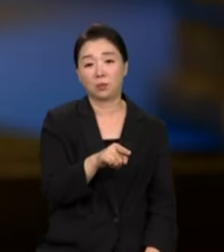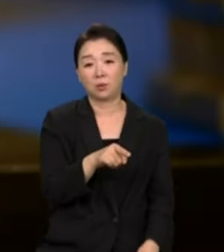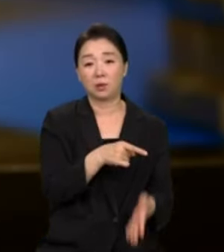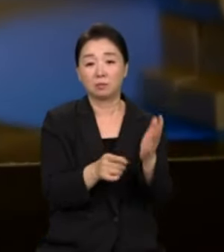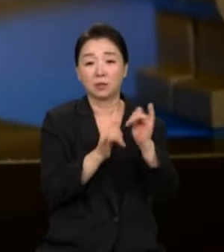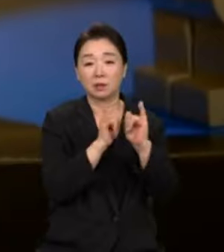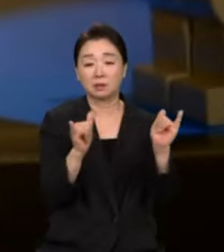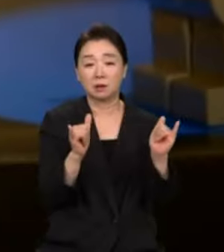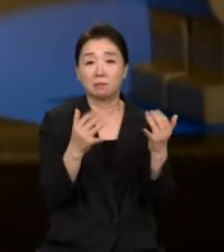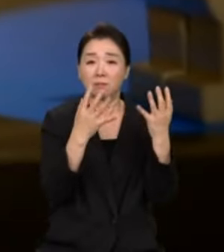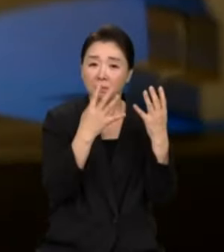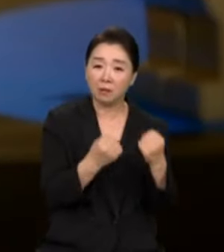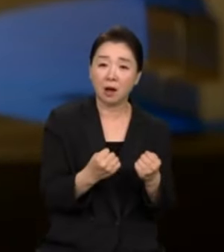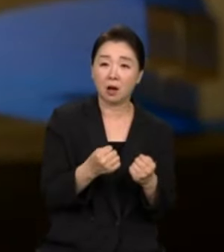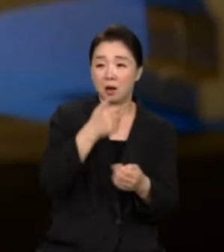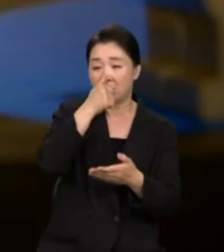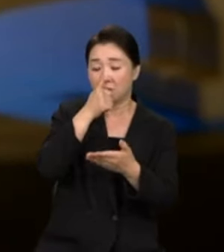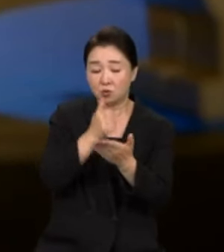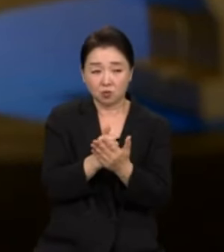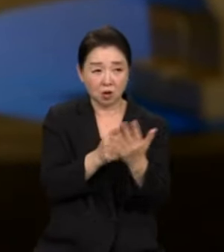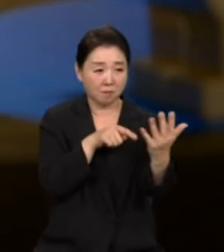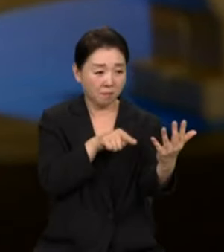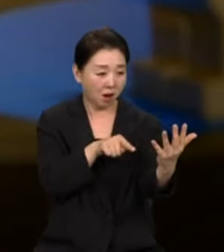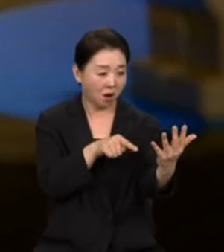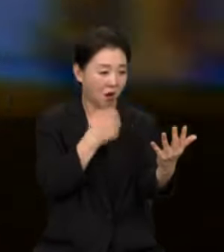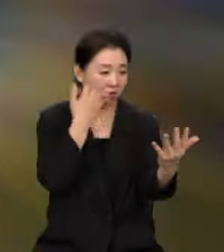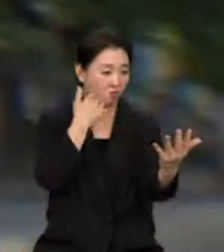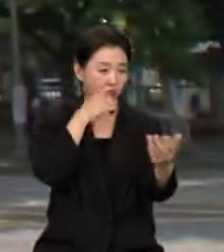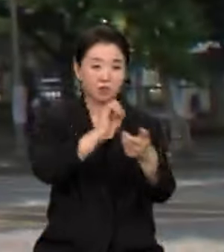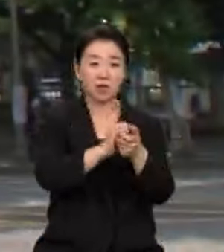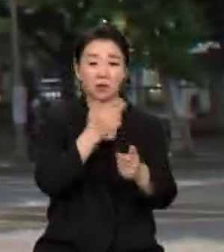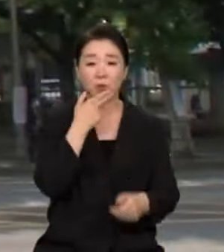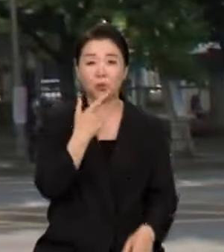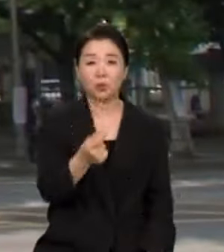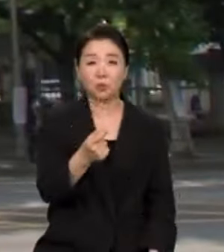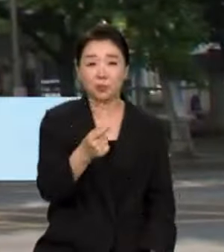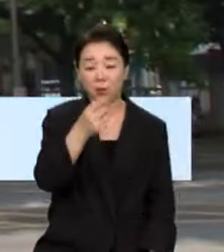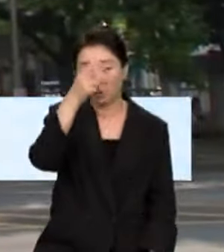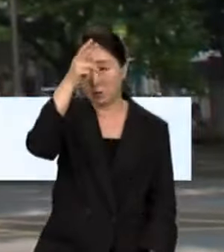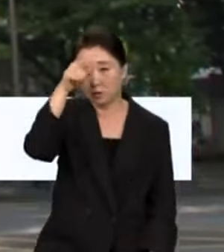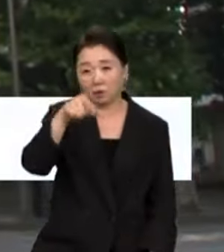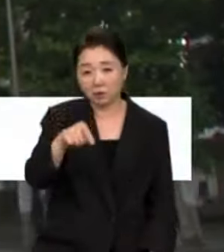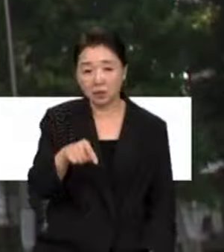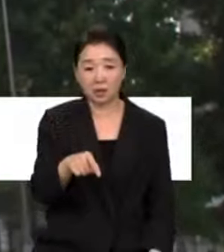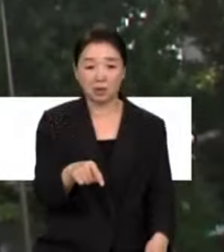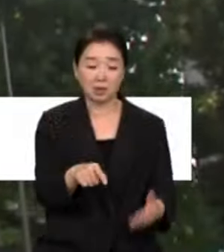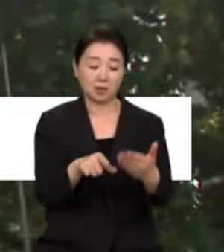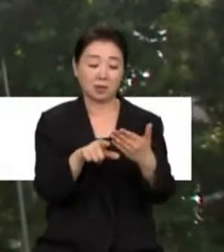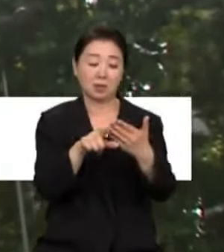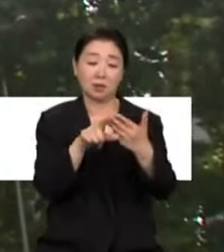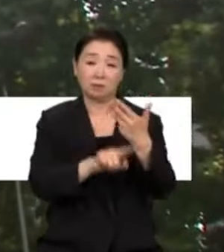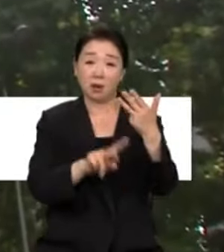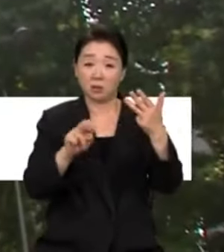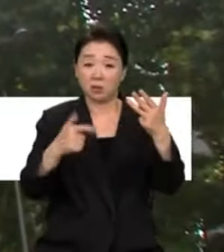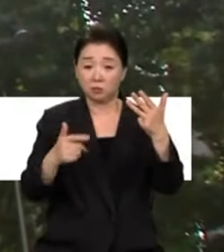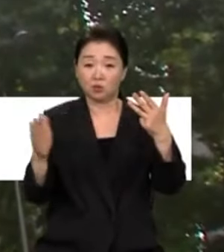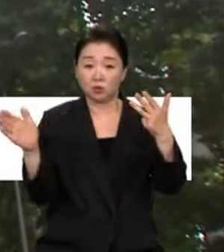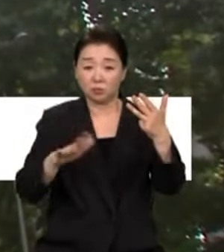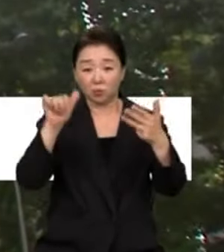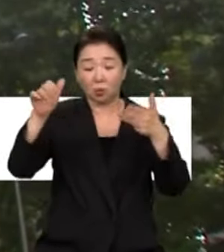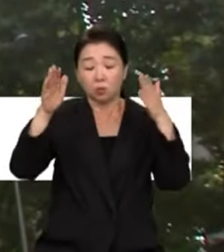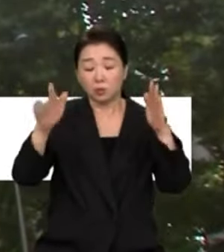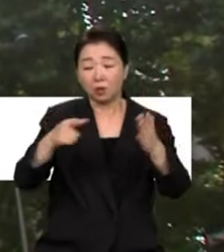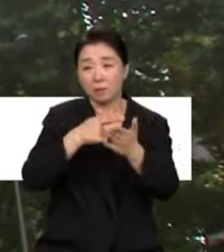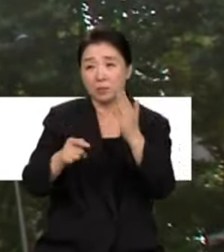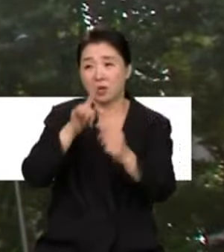피해자는 너무 많고 범죄 대상엔 제한이 없습니다 실제 경찰은 지난달 26일부터 5일 동안 들어온 피해